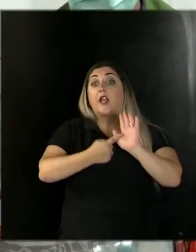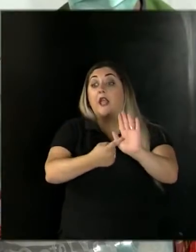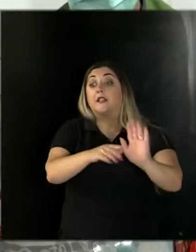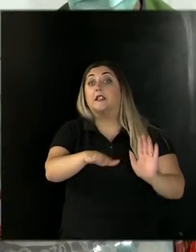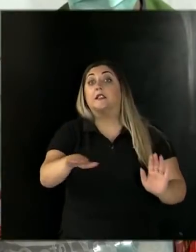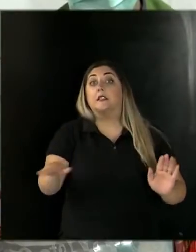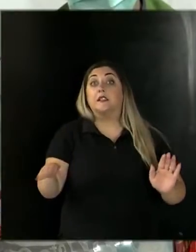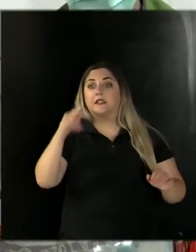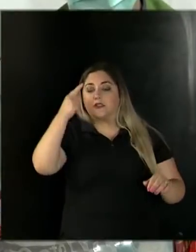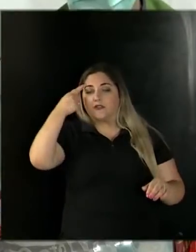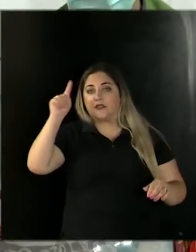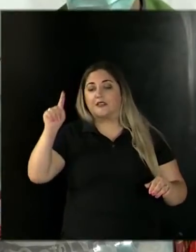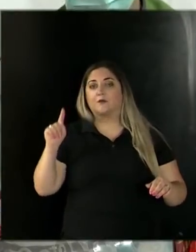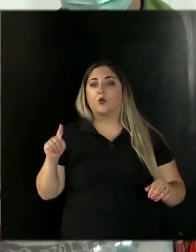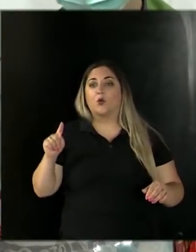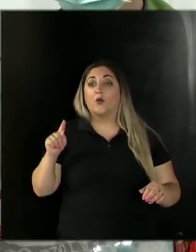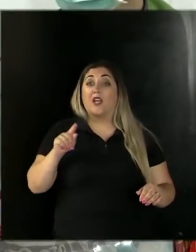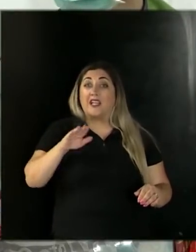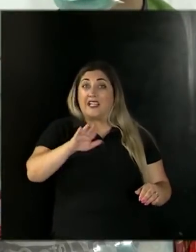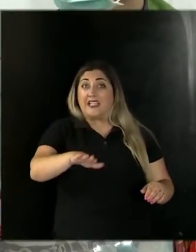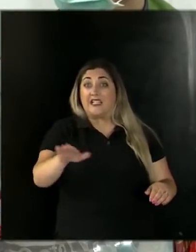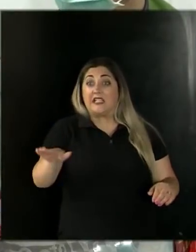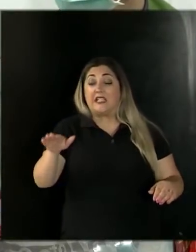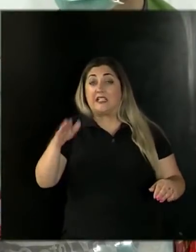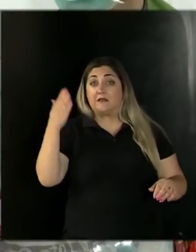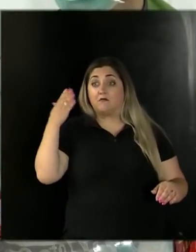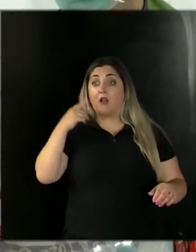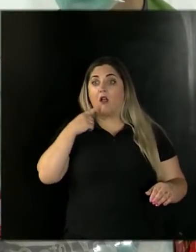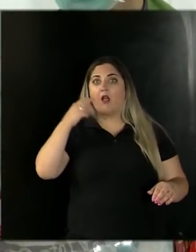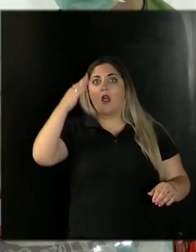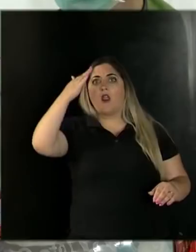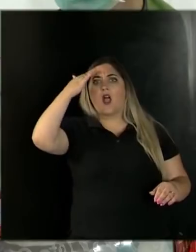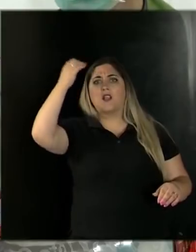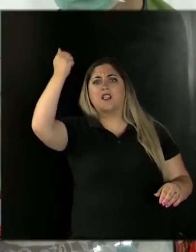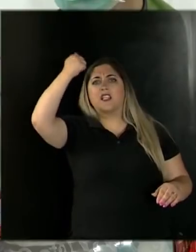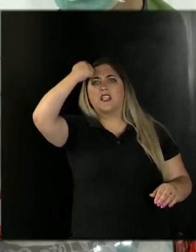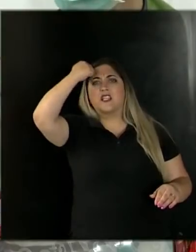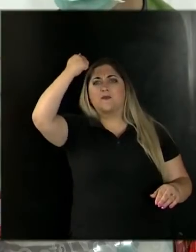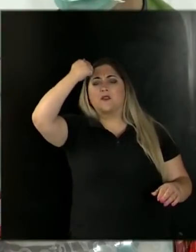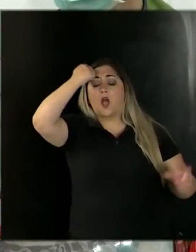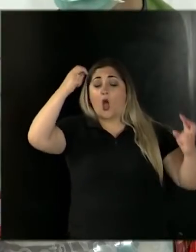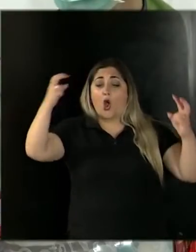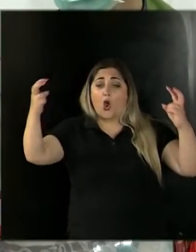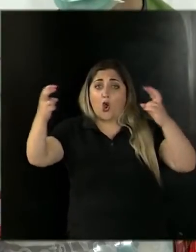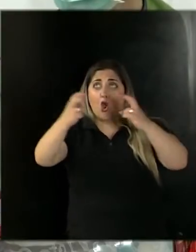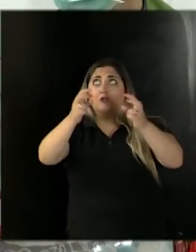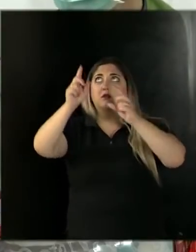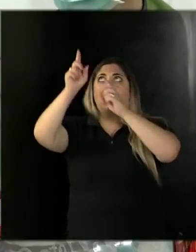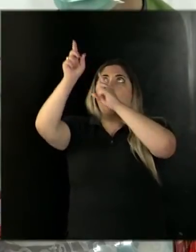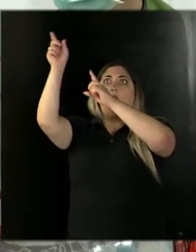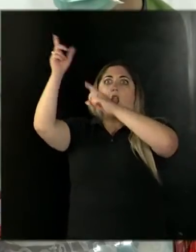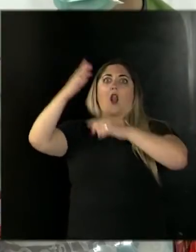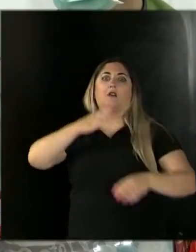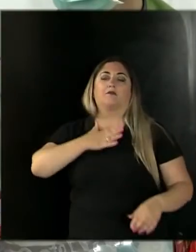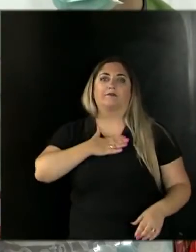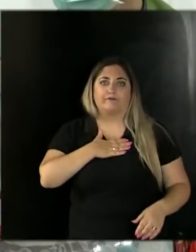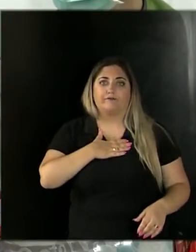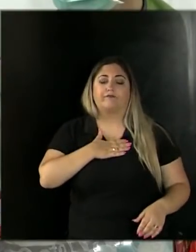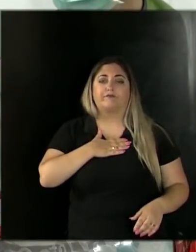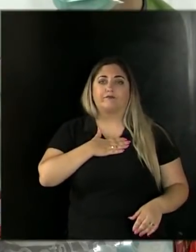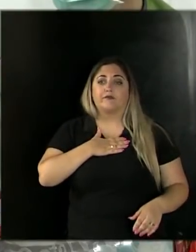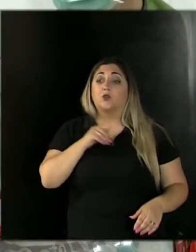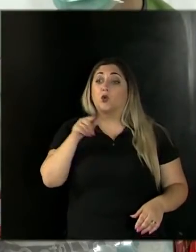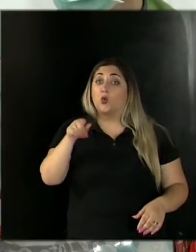Iżrael ġens ta' nies rashom jibsa li rvellaw kontra tiegħi, dimbu kontra tiegħi,